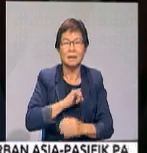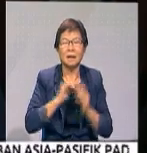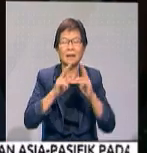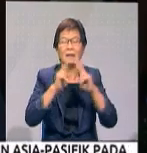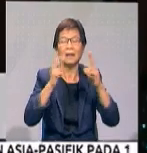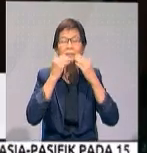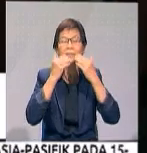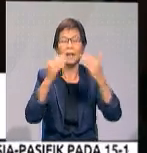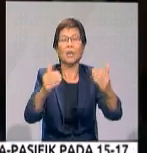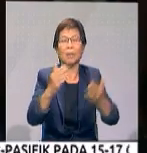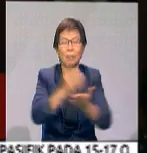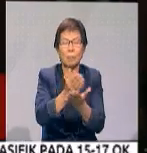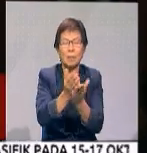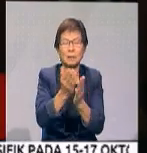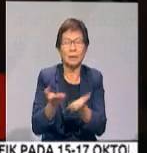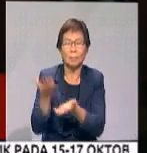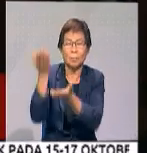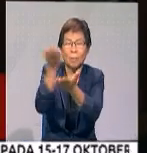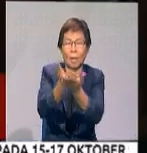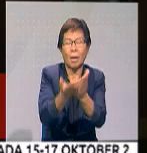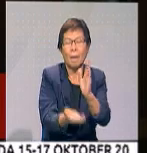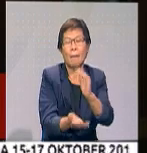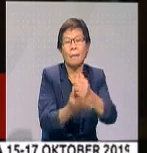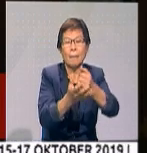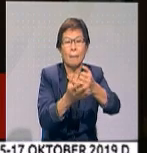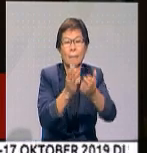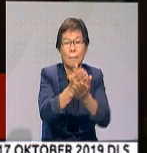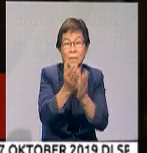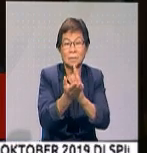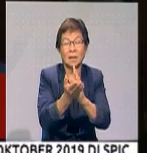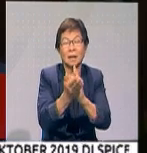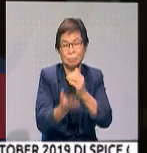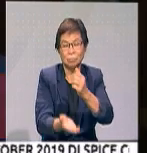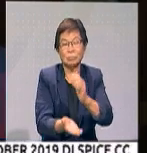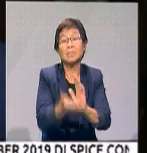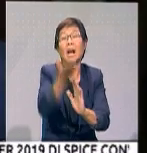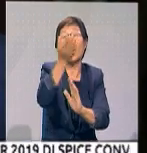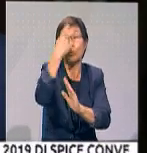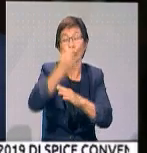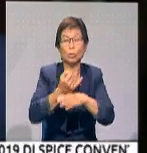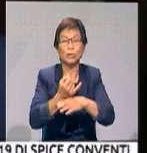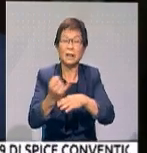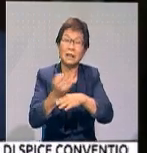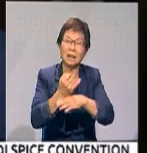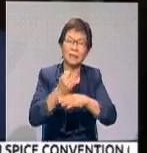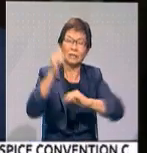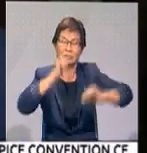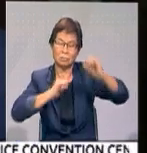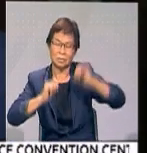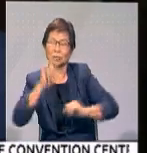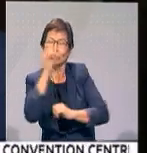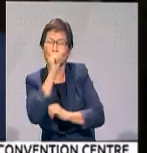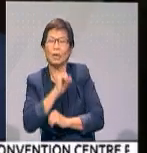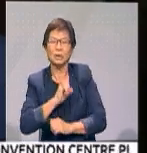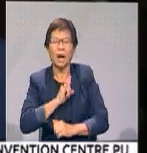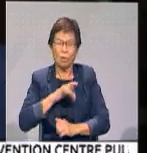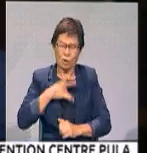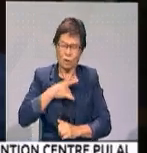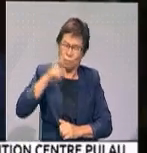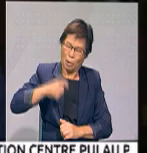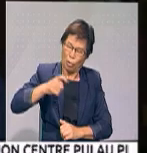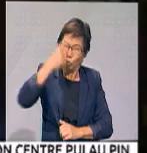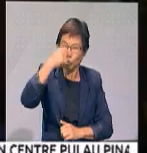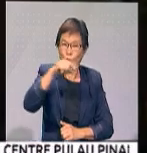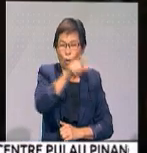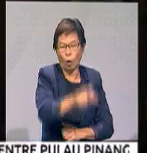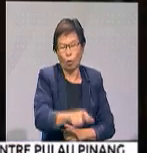bila bajet itu dibentangkan dan dia akan menaikkan bajet untuk industri seni. So, saya rasa benda ni perlu untuk orang